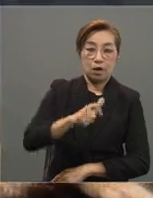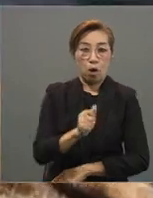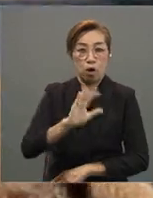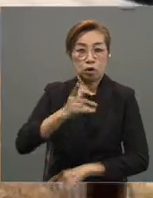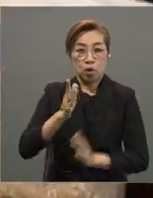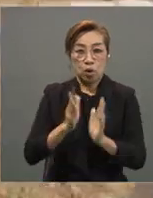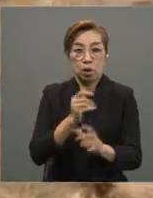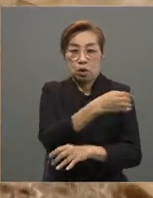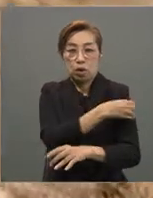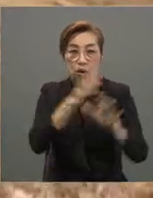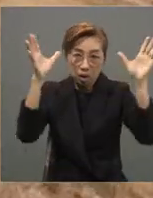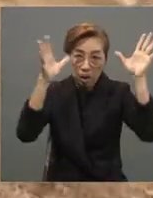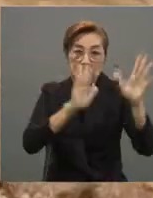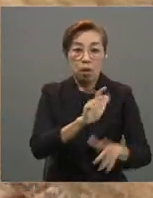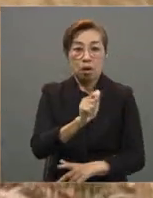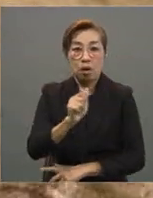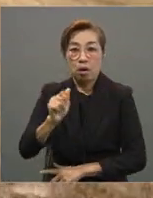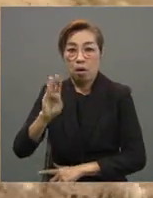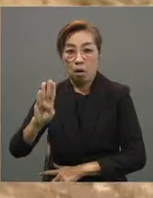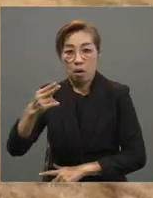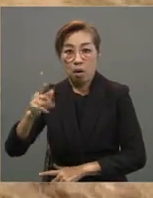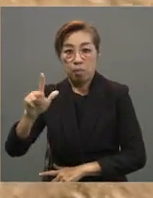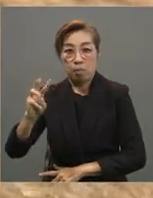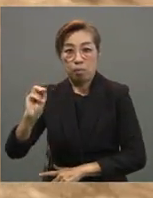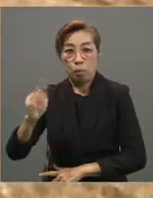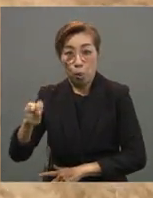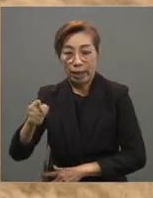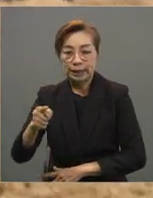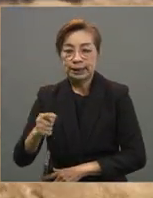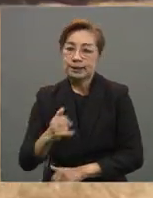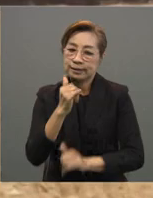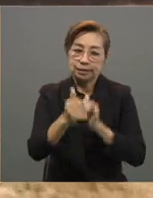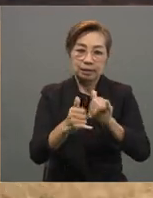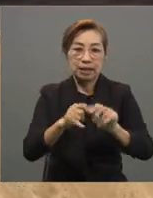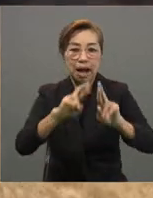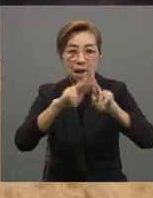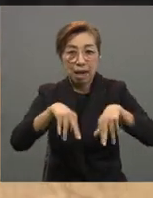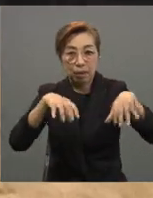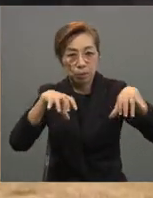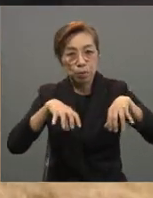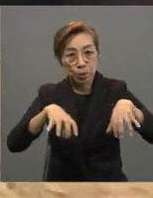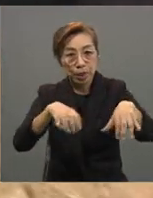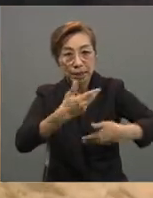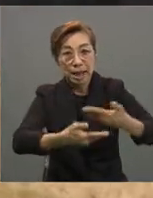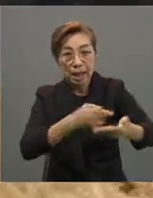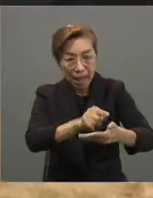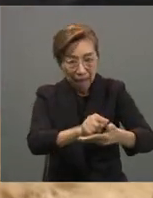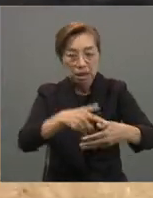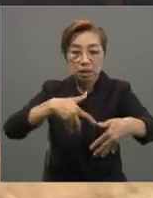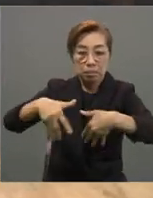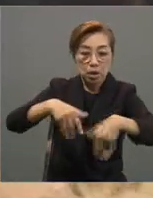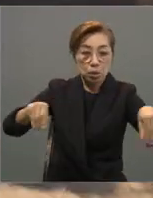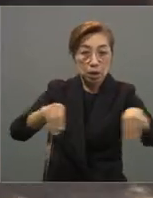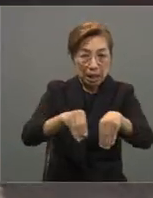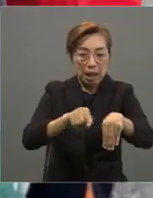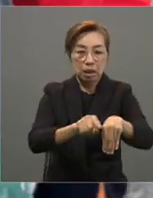แห่งชาติออบหลวงจังหวัดเชียงใหม่เองเี่ฮะก็ลงพบปะพูดคุยกับบรรดาพ่อค้าแม่ค้าแล้วก็ประชาชนที่อยู่แถว